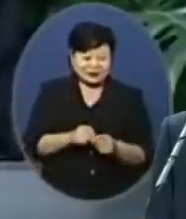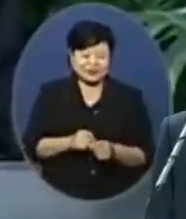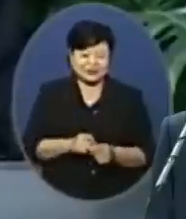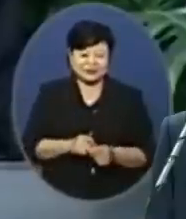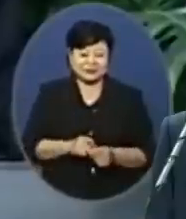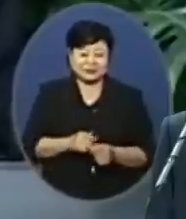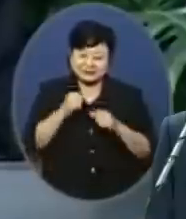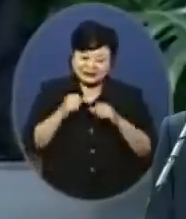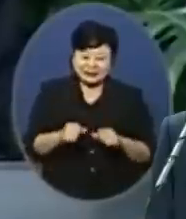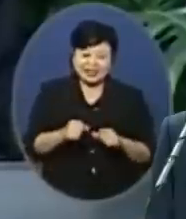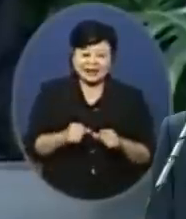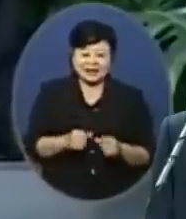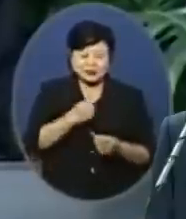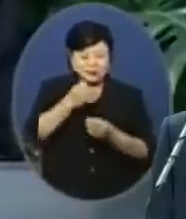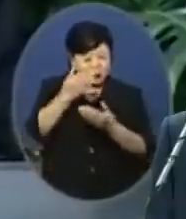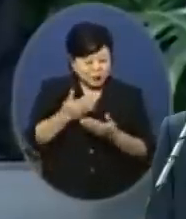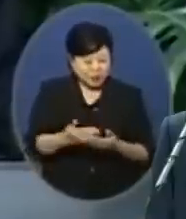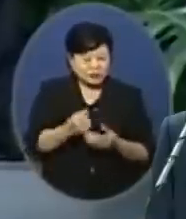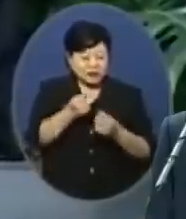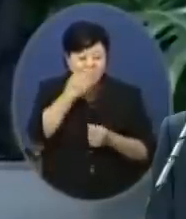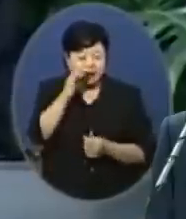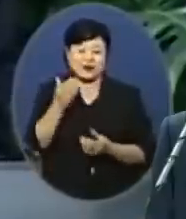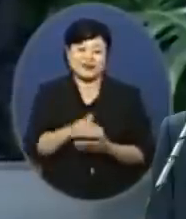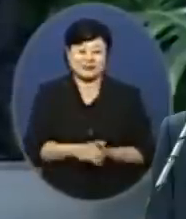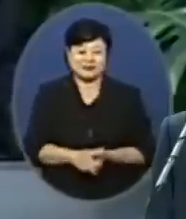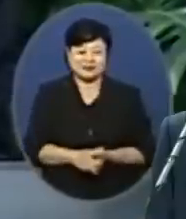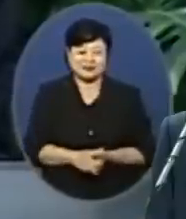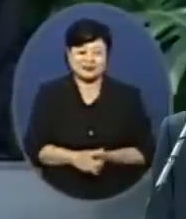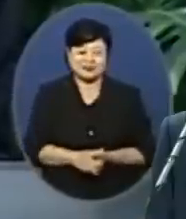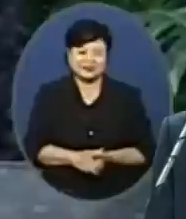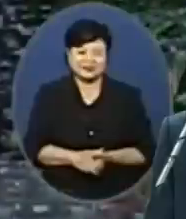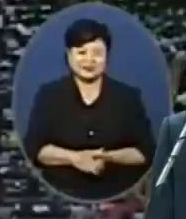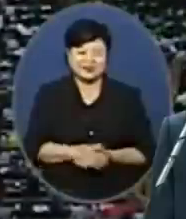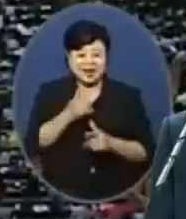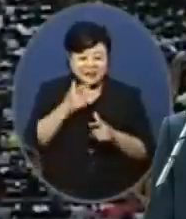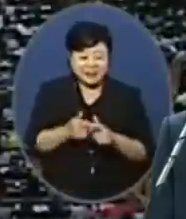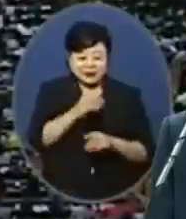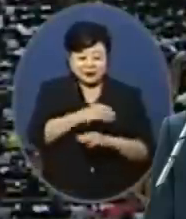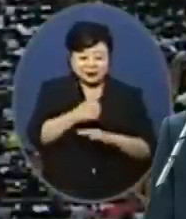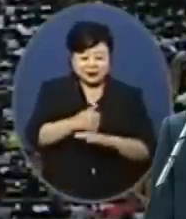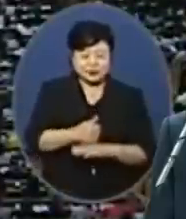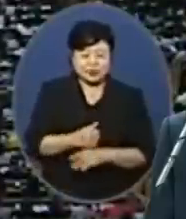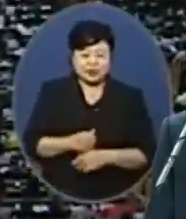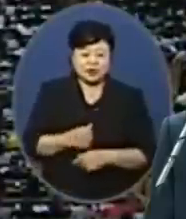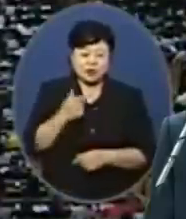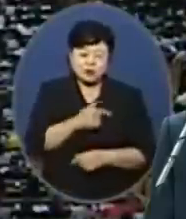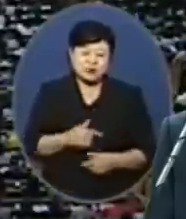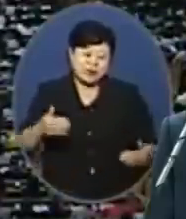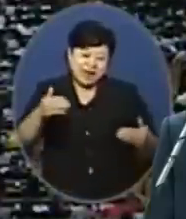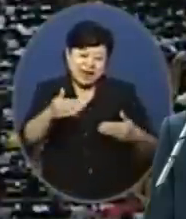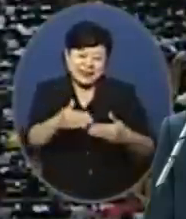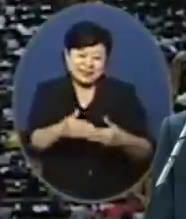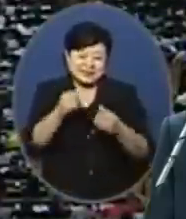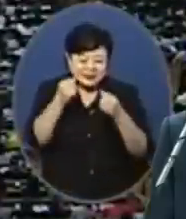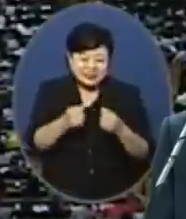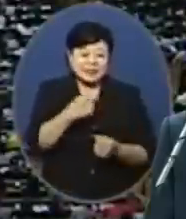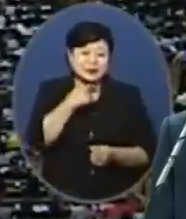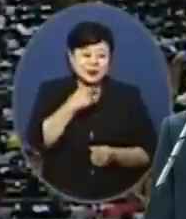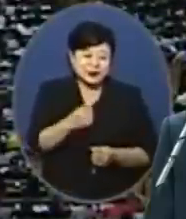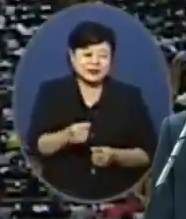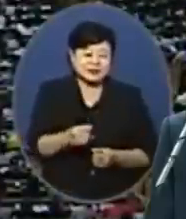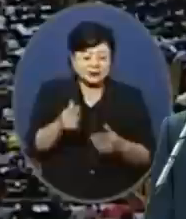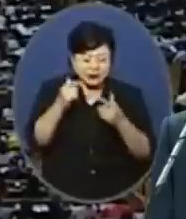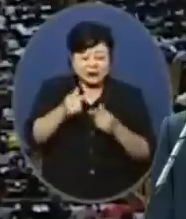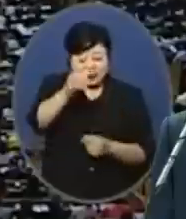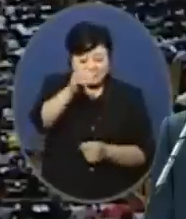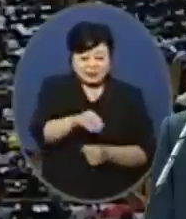창창하게 살아있어 축복을 받고 살 수 있는 것입니다. 예수 그리스도의 품 속에서 우리가 살기 위해서는